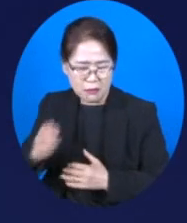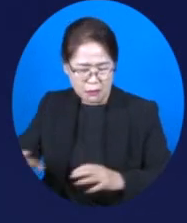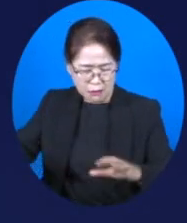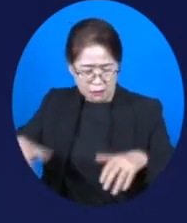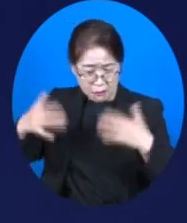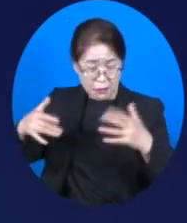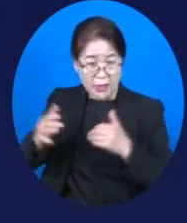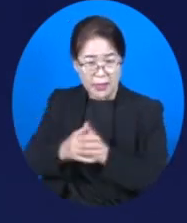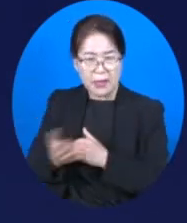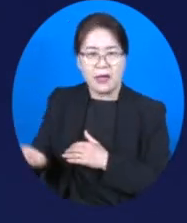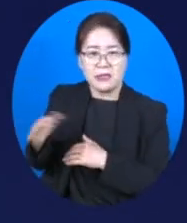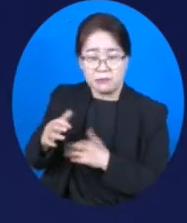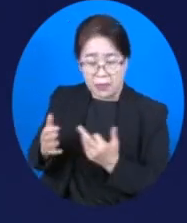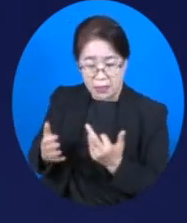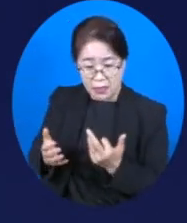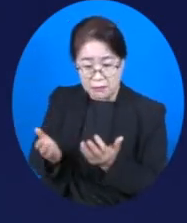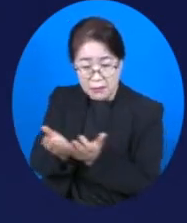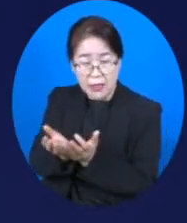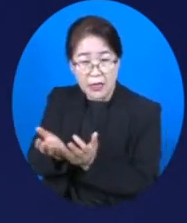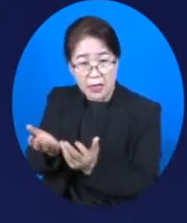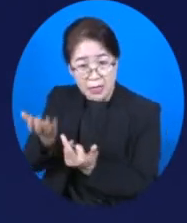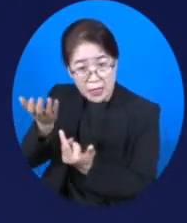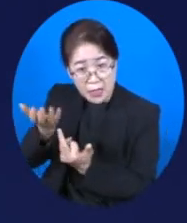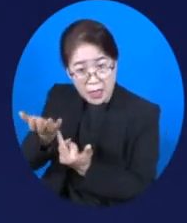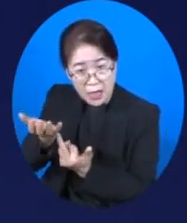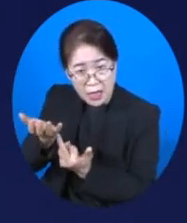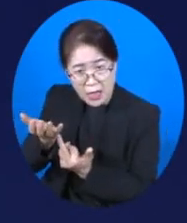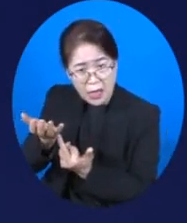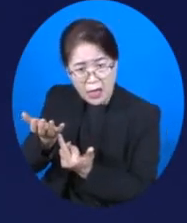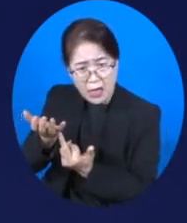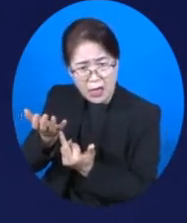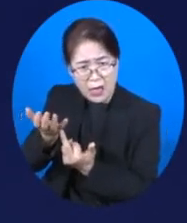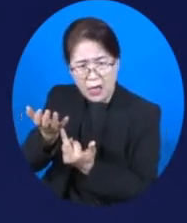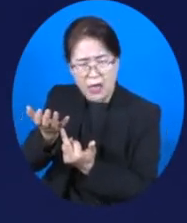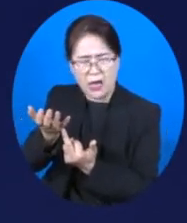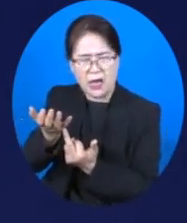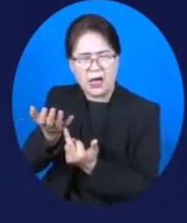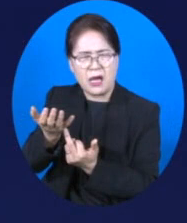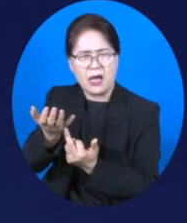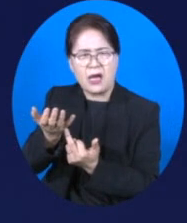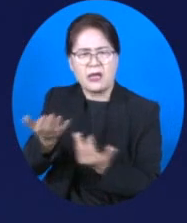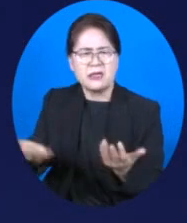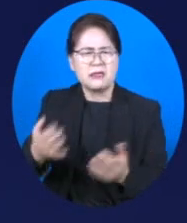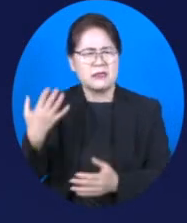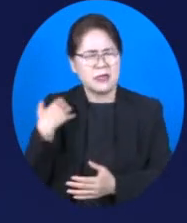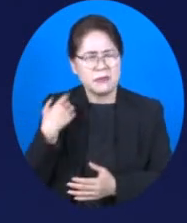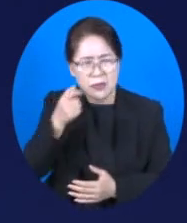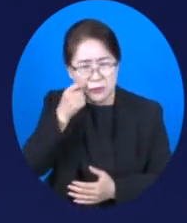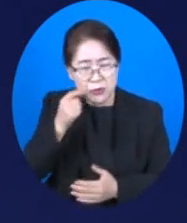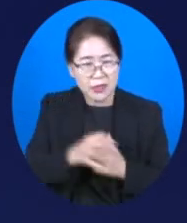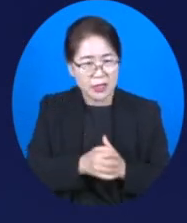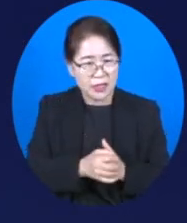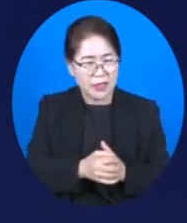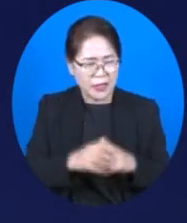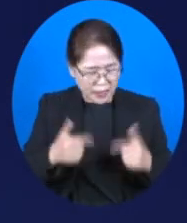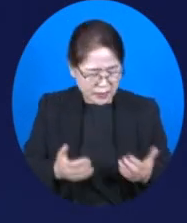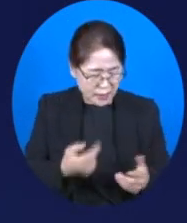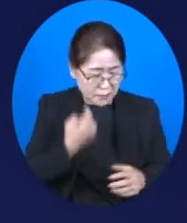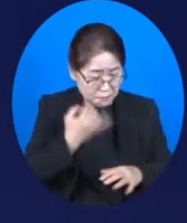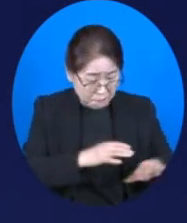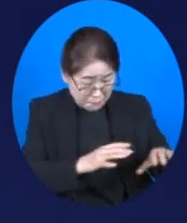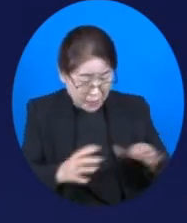산 위에 있으면 배의 기능을 발휘할 수가 없어요. 그러니까 배는 언제나 바다에 있어야 되는